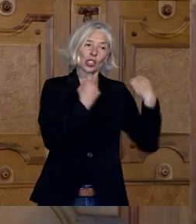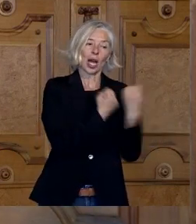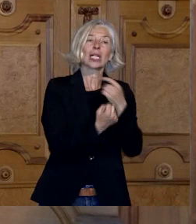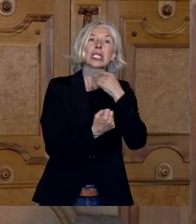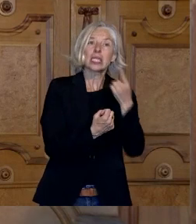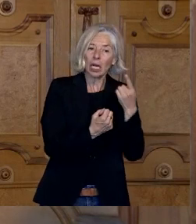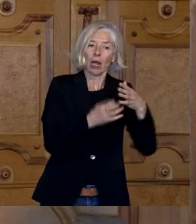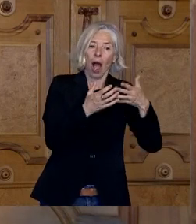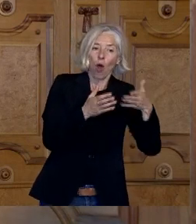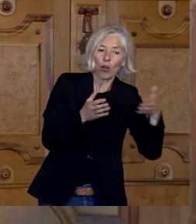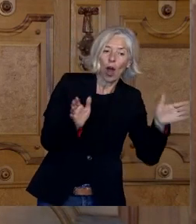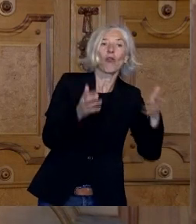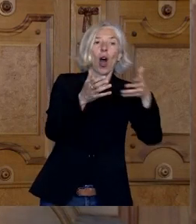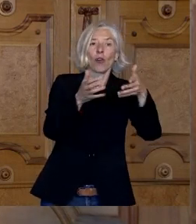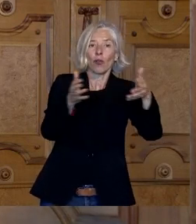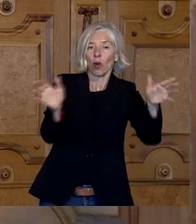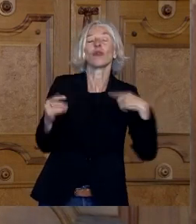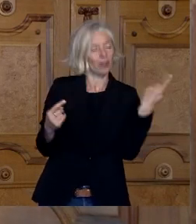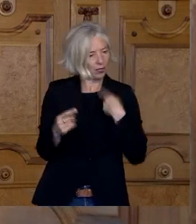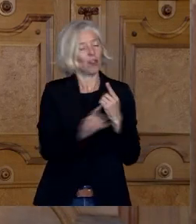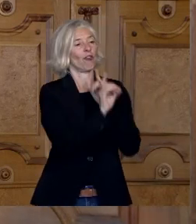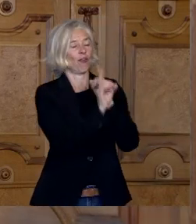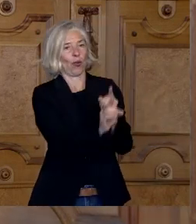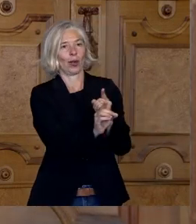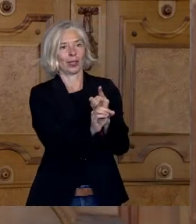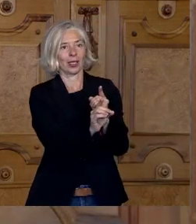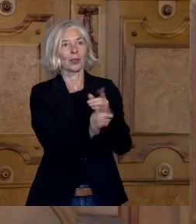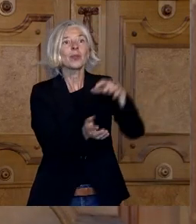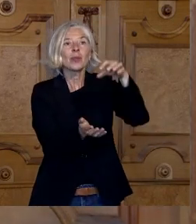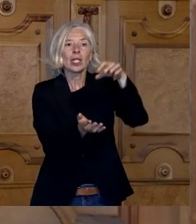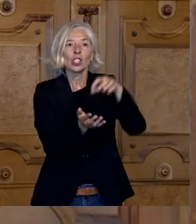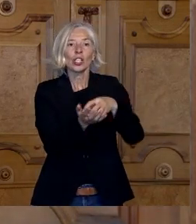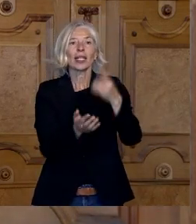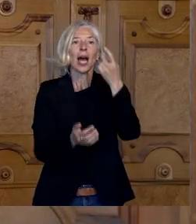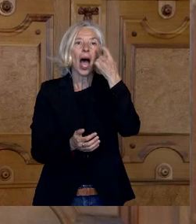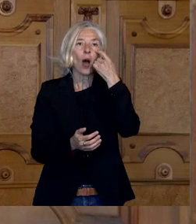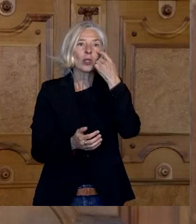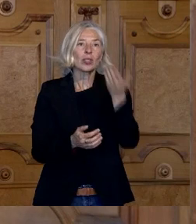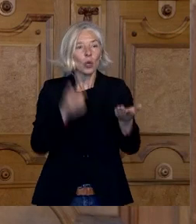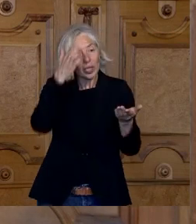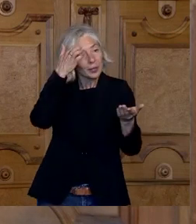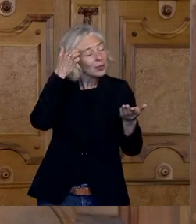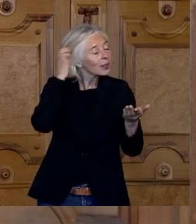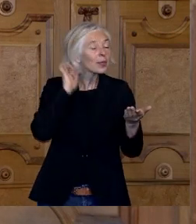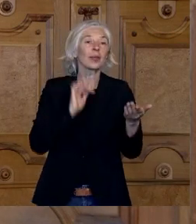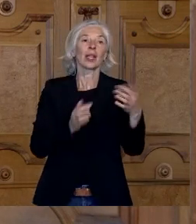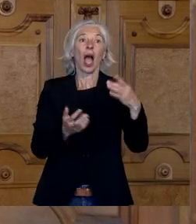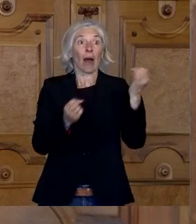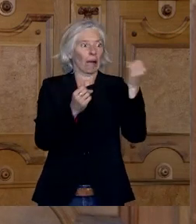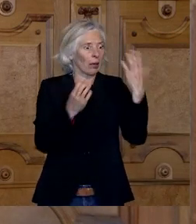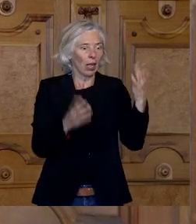aus. Bei der Stadt Augsburg ist es dann so, dass die Raum- und Personalressourcen irgendwann